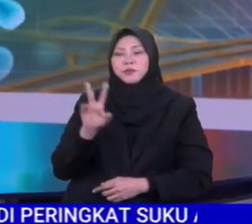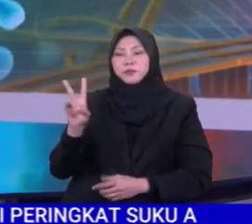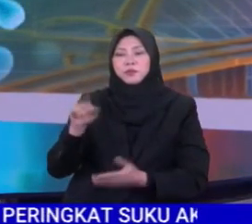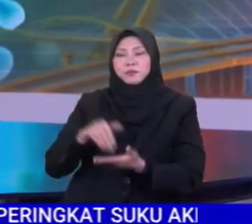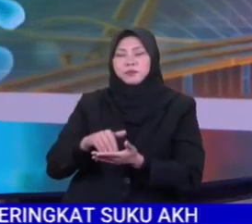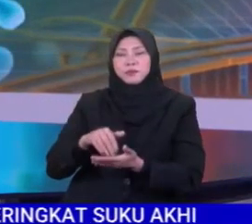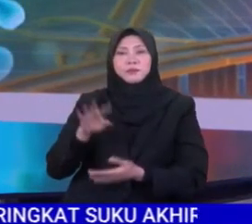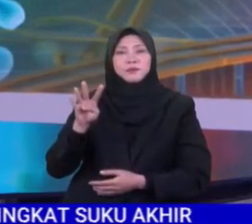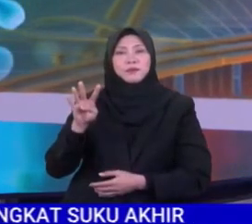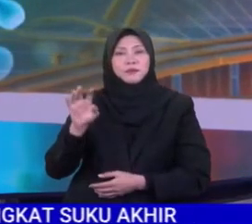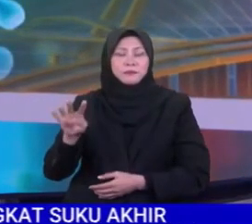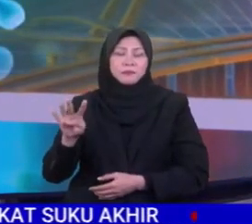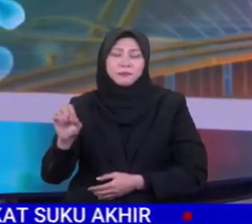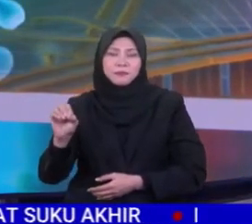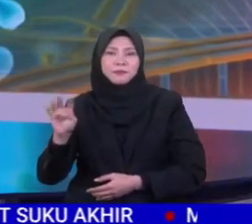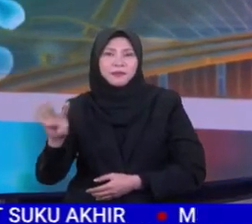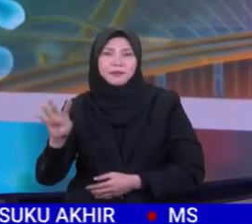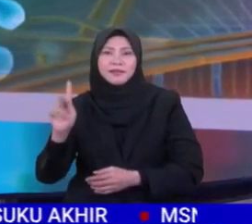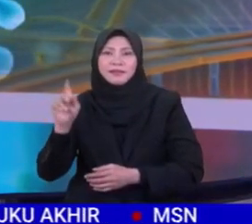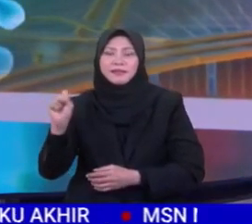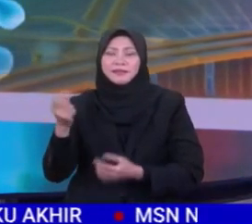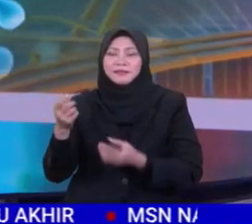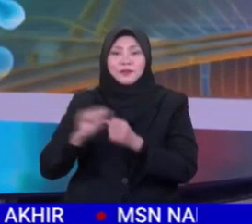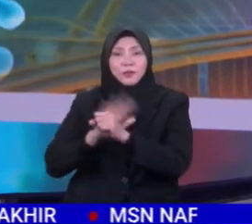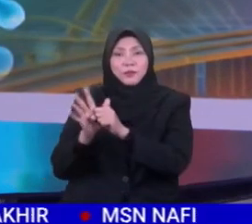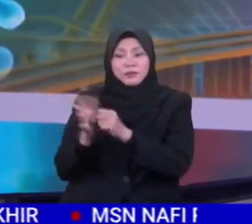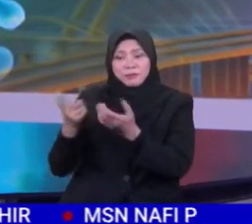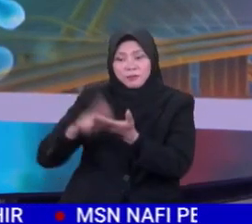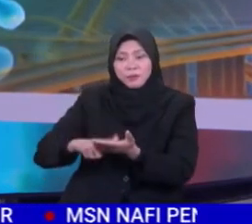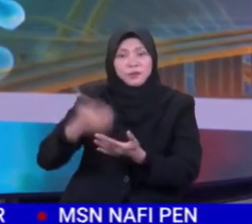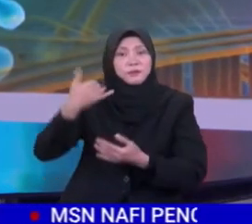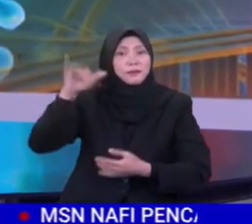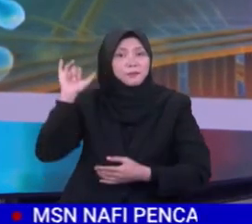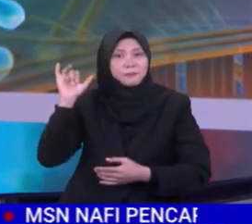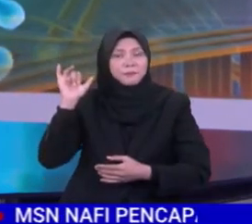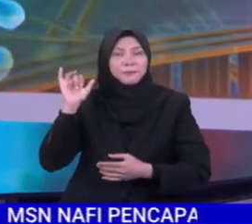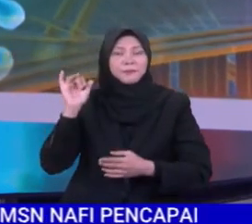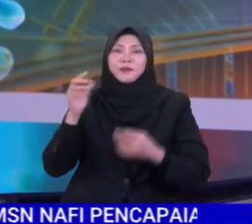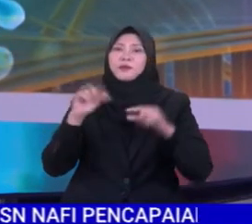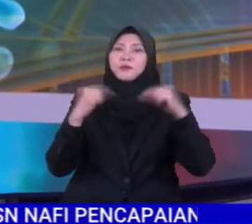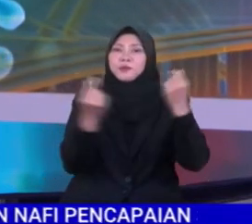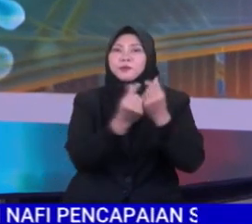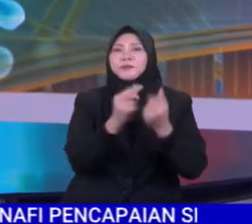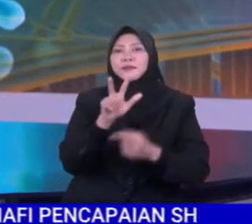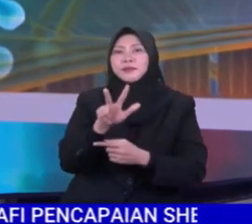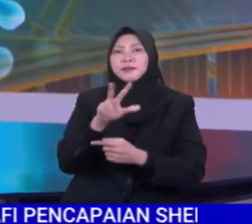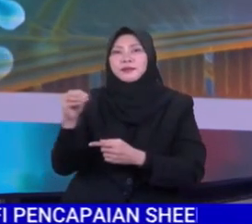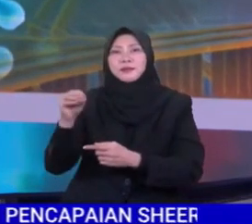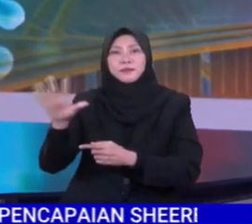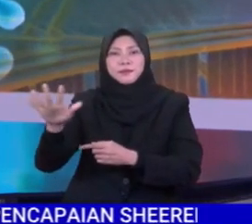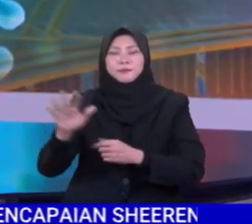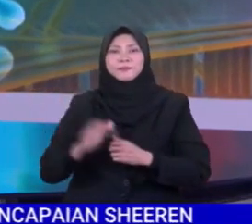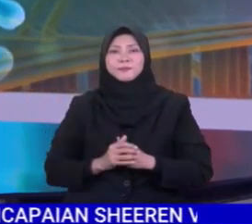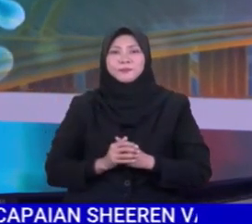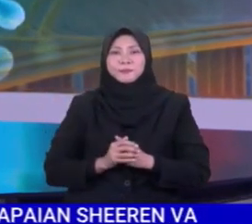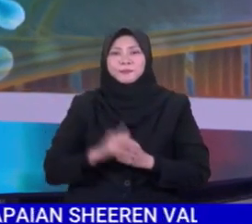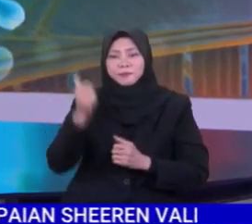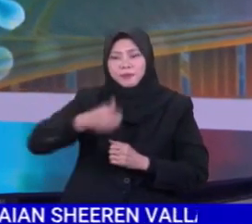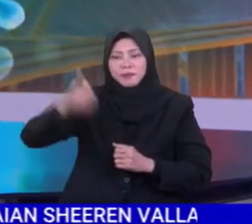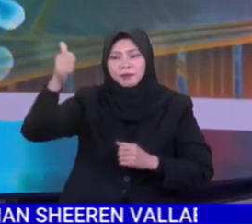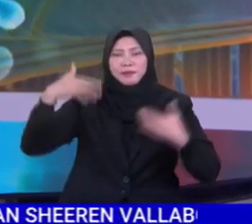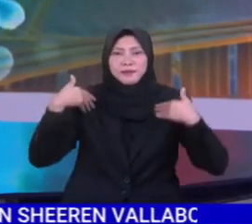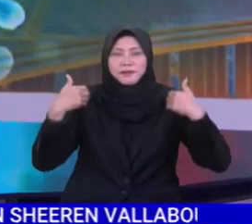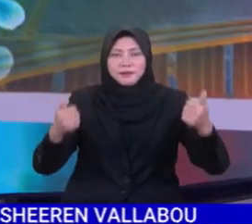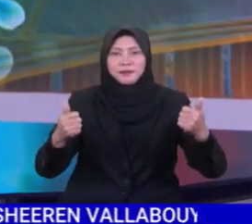27004 case baru komik 19 dilaporkan semalam melibatkan ke kategori tiga hingga lima ketoprak